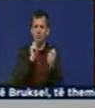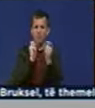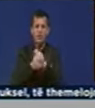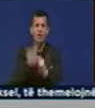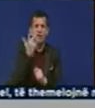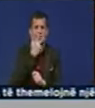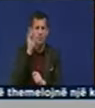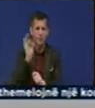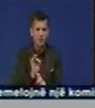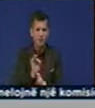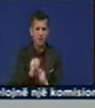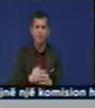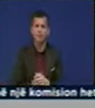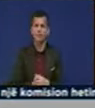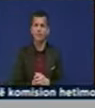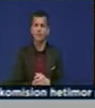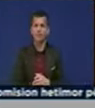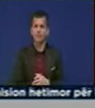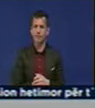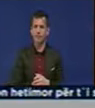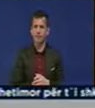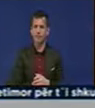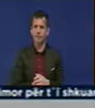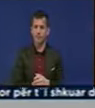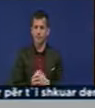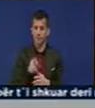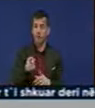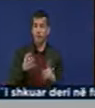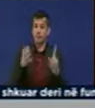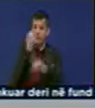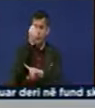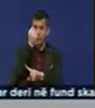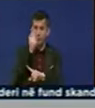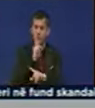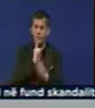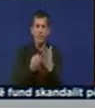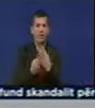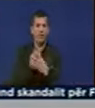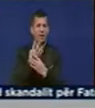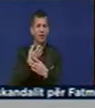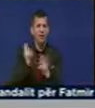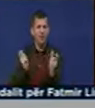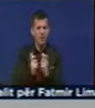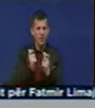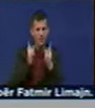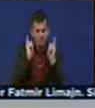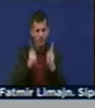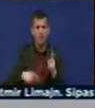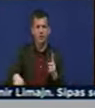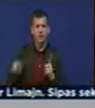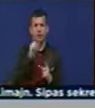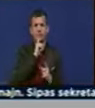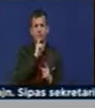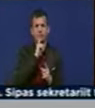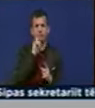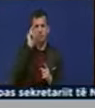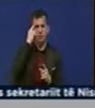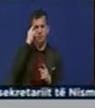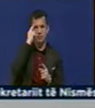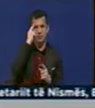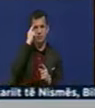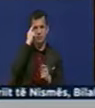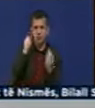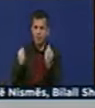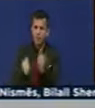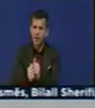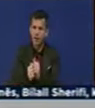30%. Gjithsesi që deri në arritjen atij niveli të zhvillimit shoqëror do të duhej që bashkërisht të mendojmë në drejtim të zgjidhjes